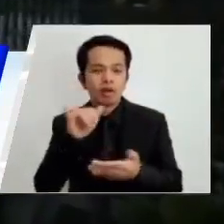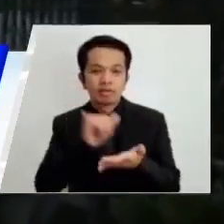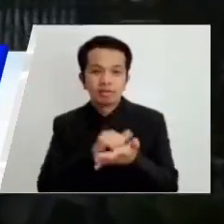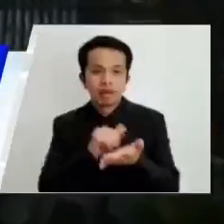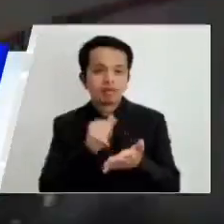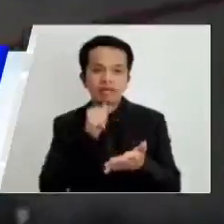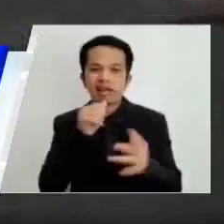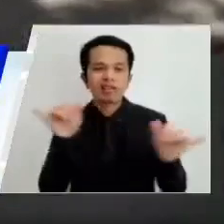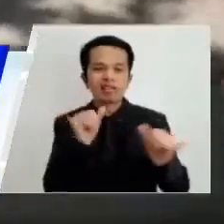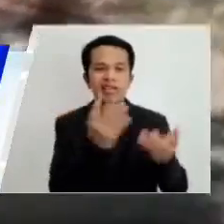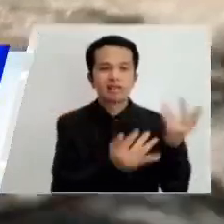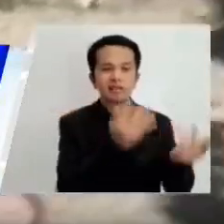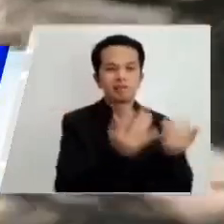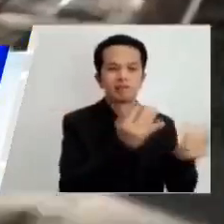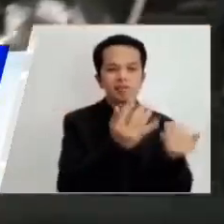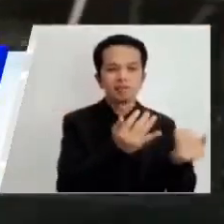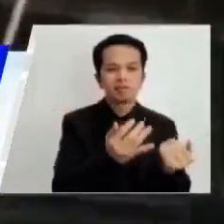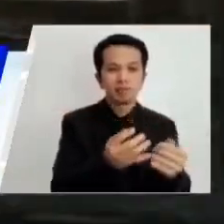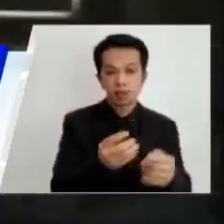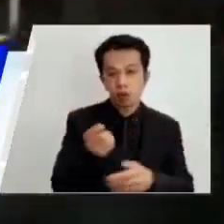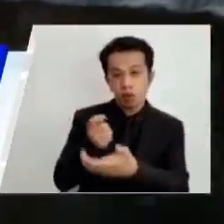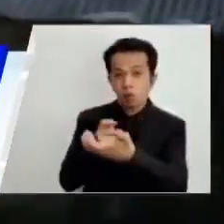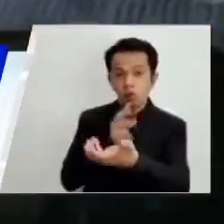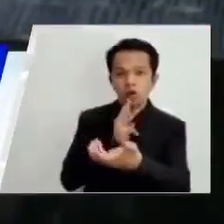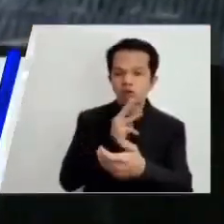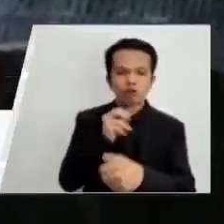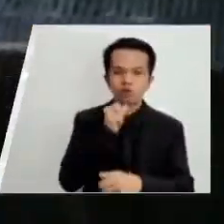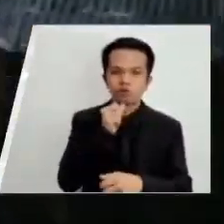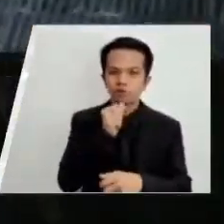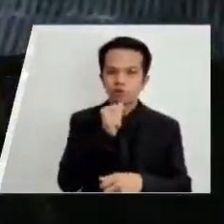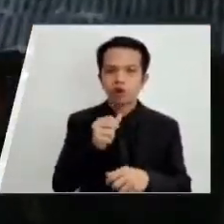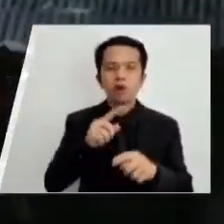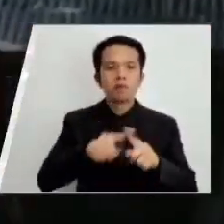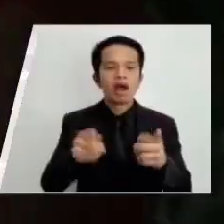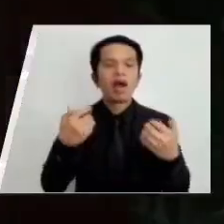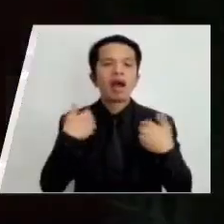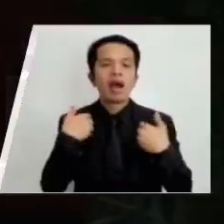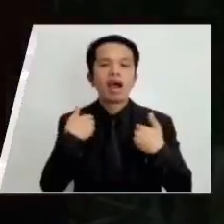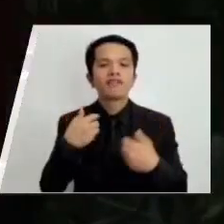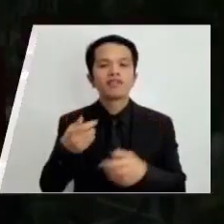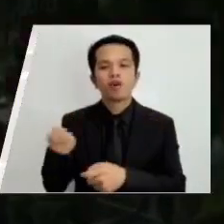basa-basang gagamitan ng tubig. Pero pwede raw gumamit ng fire extinguisher.